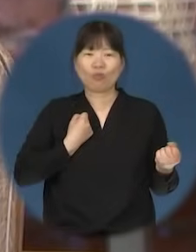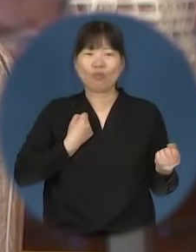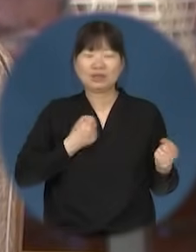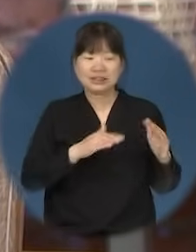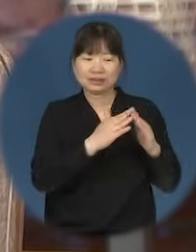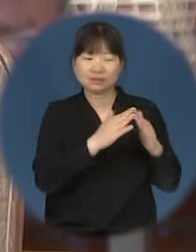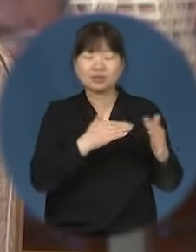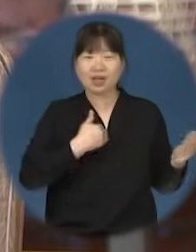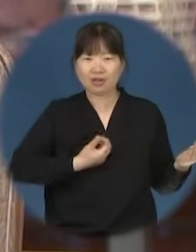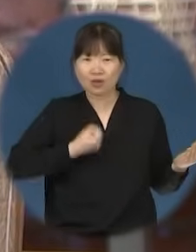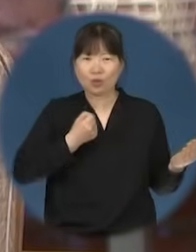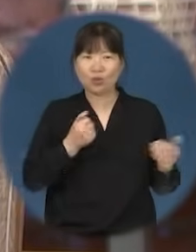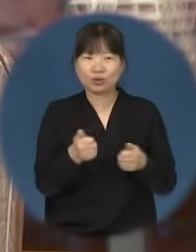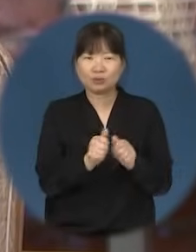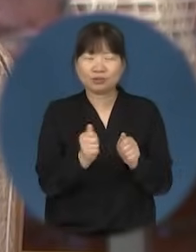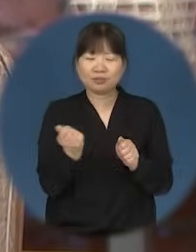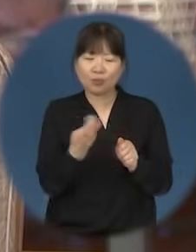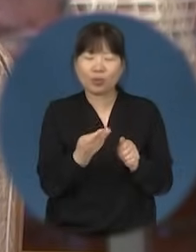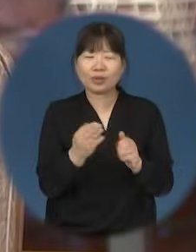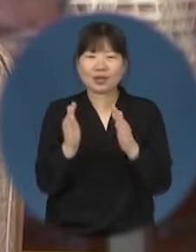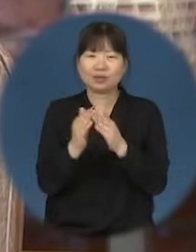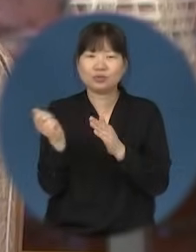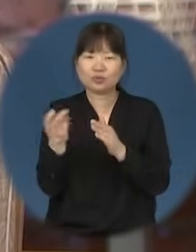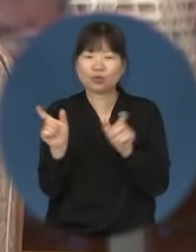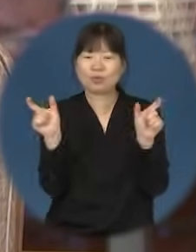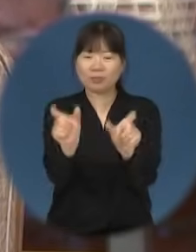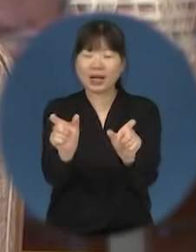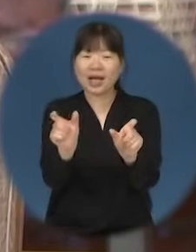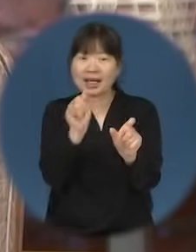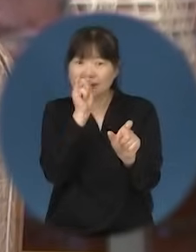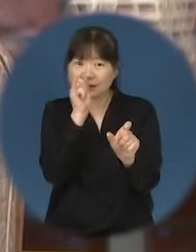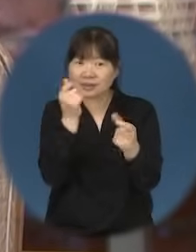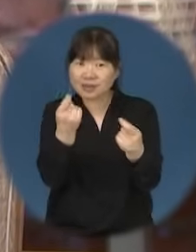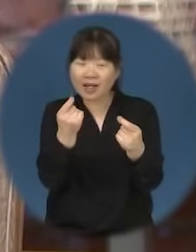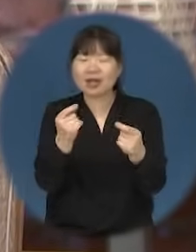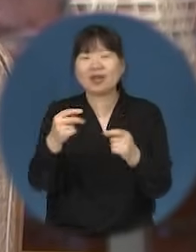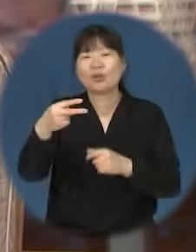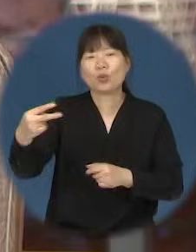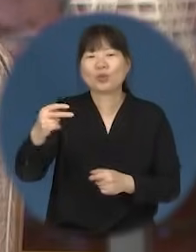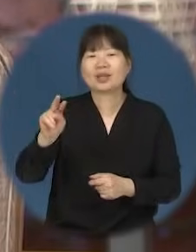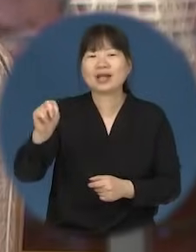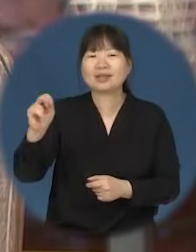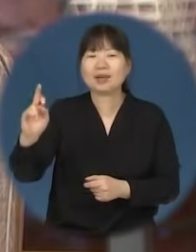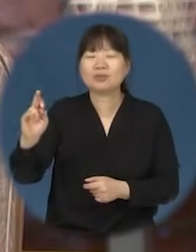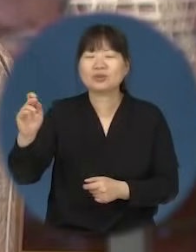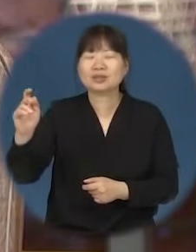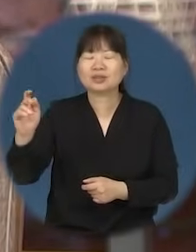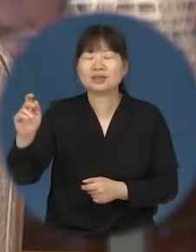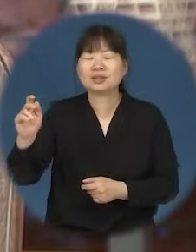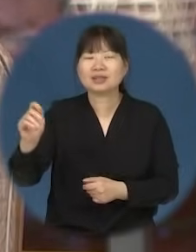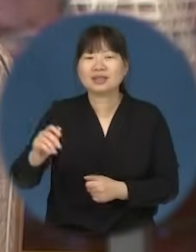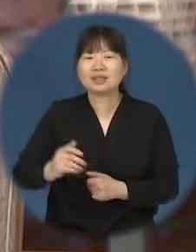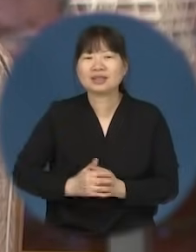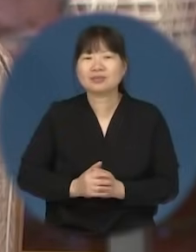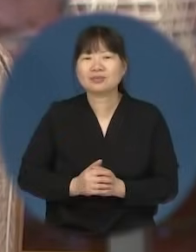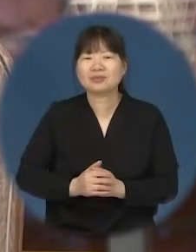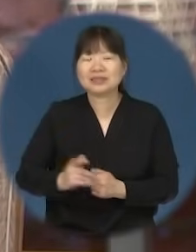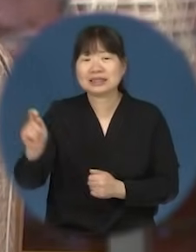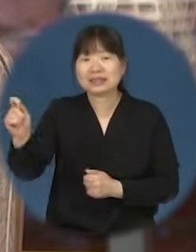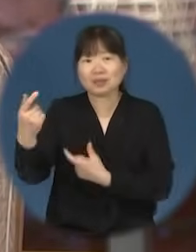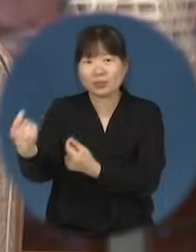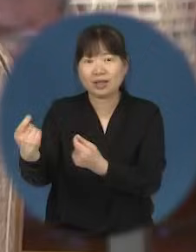그리고 주민번호하고 주소하고 다 있잖아요. 그런 등기 시스템이 바로 NFT인데 그래서 제가 그림,